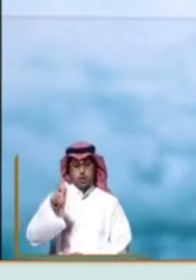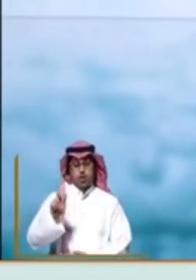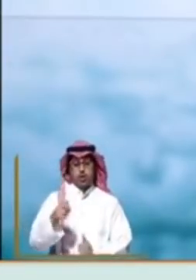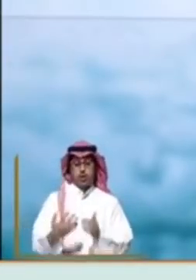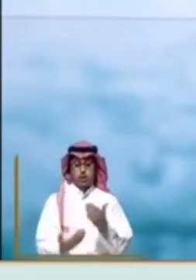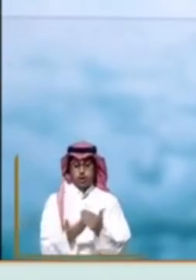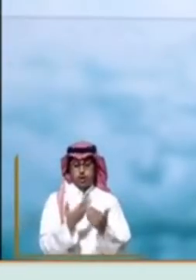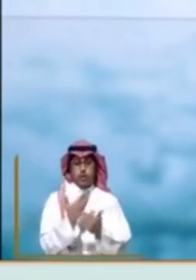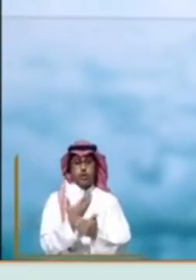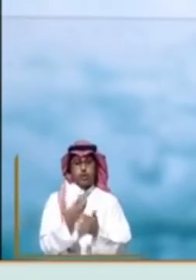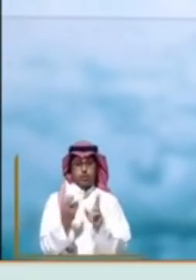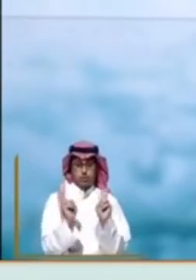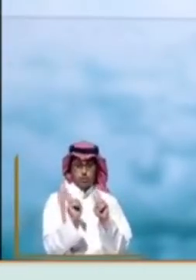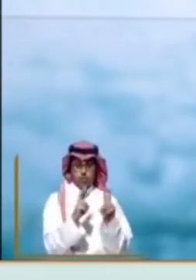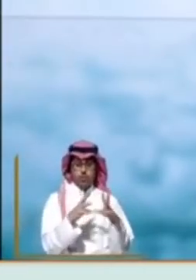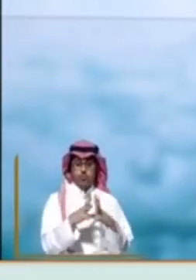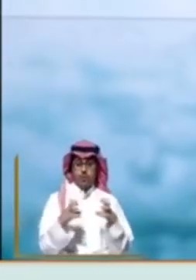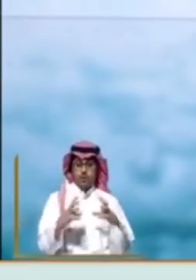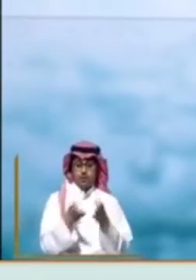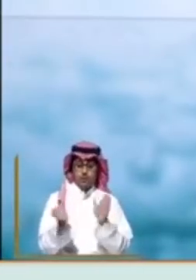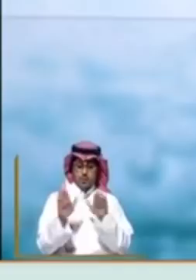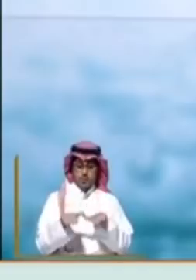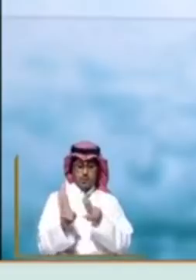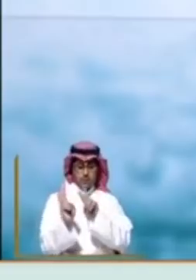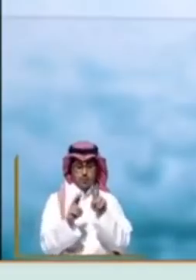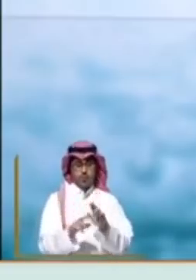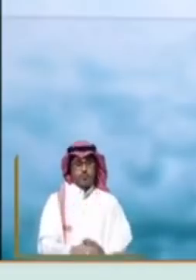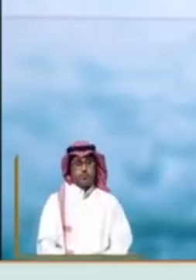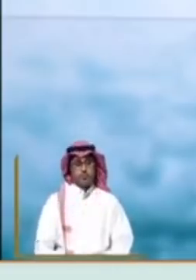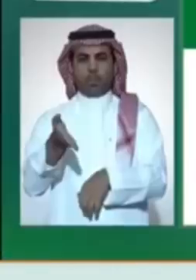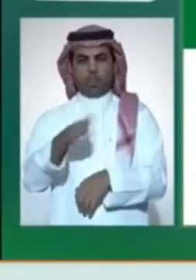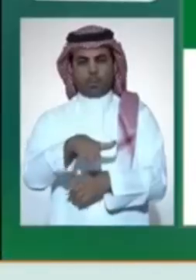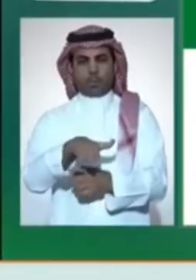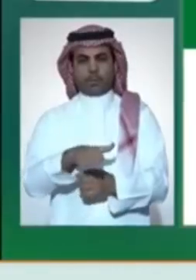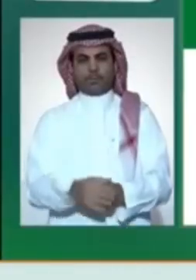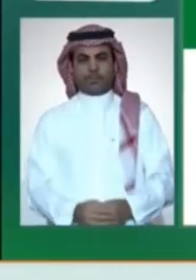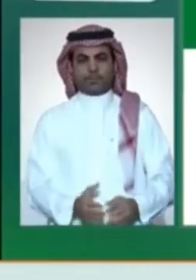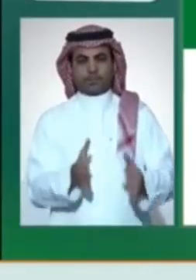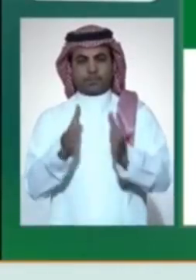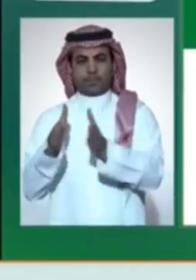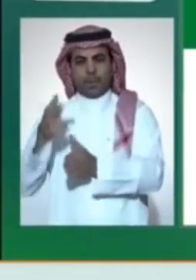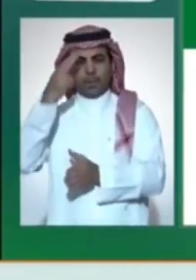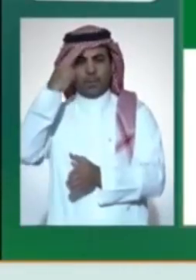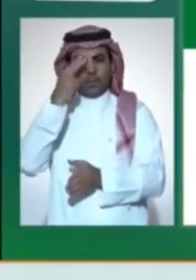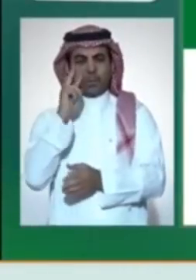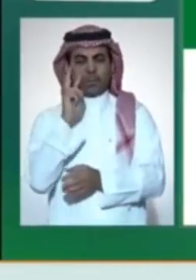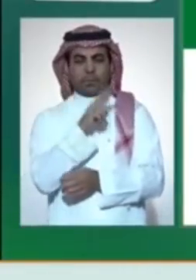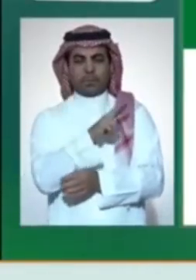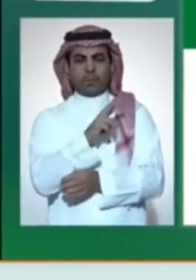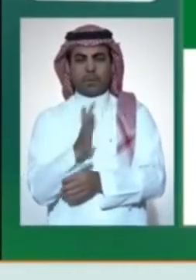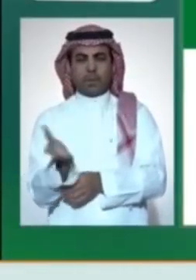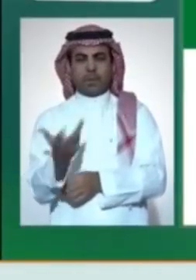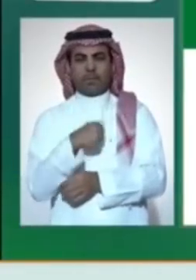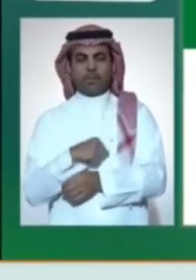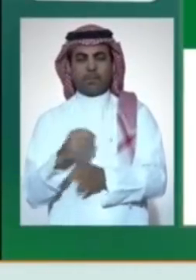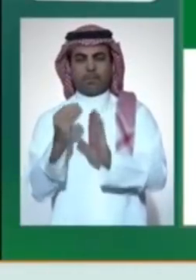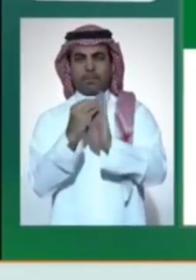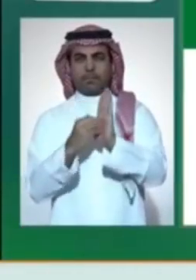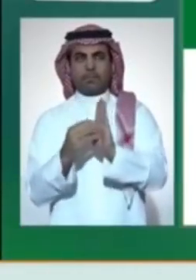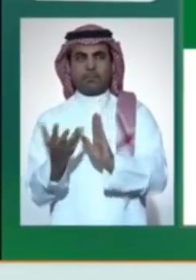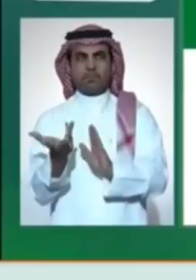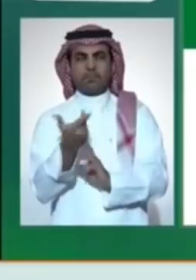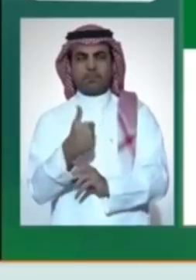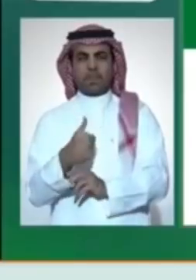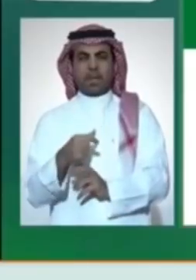1429 حالة لتعافي جديدة. في المملكة العربية السعودية تم تسجيل